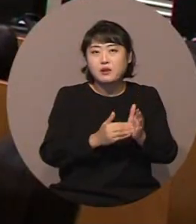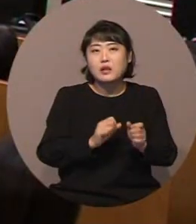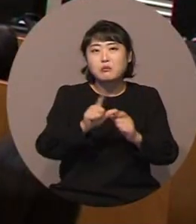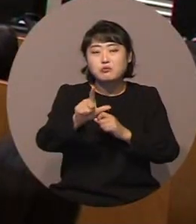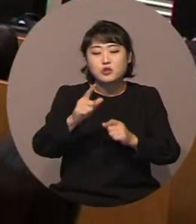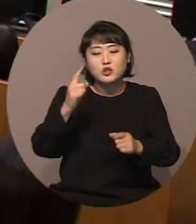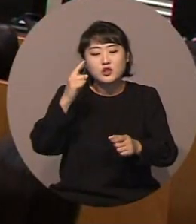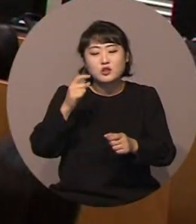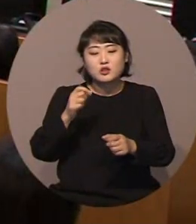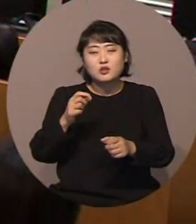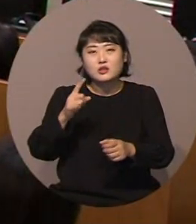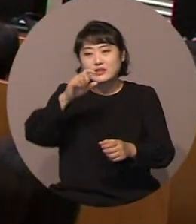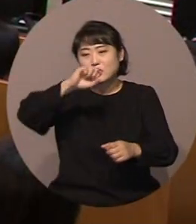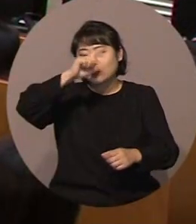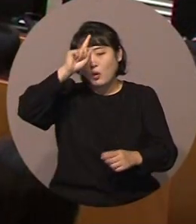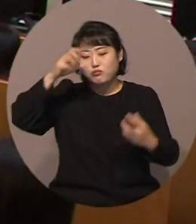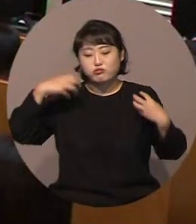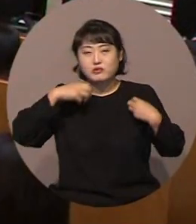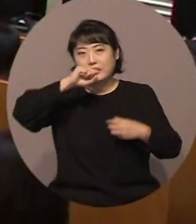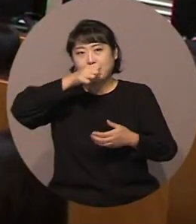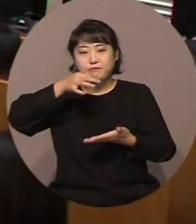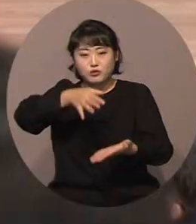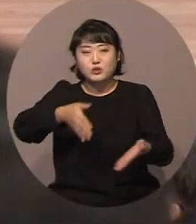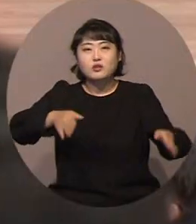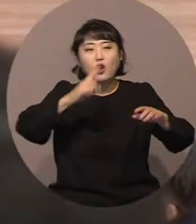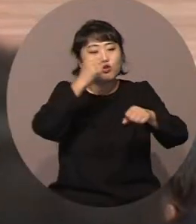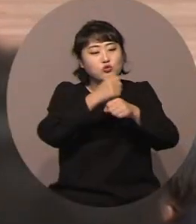국가 연구 기관 등으로 진출하고 있습니다